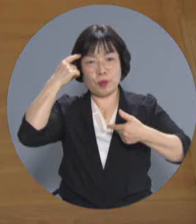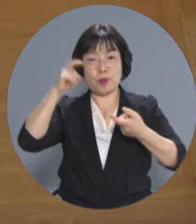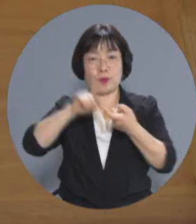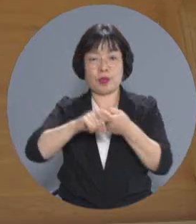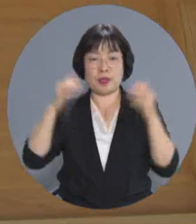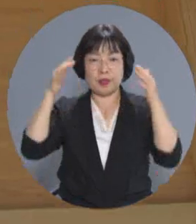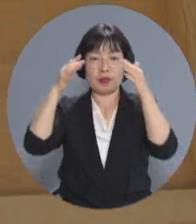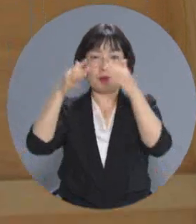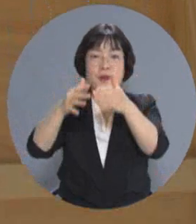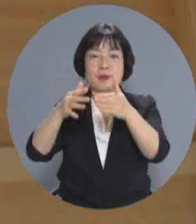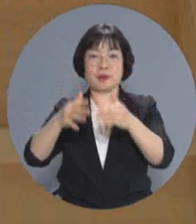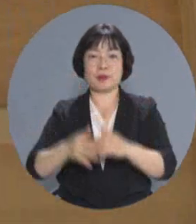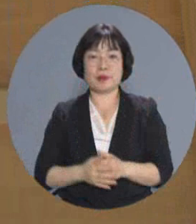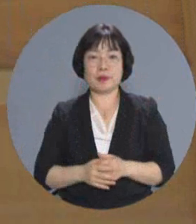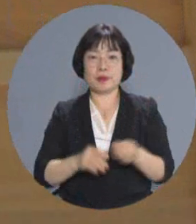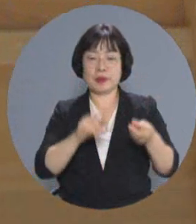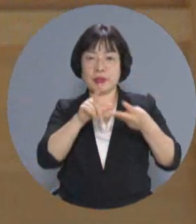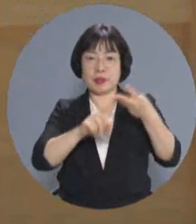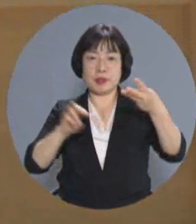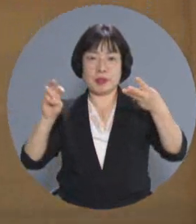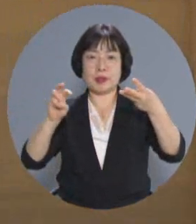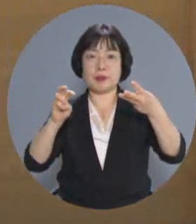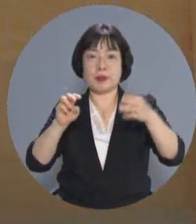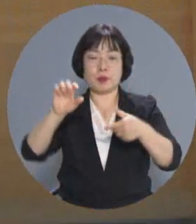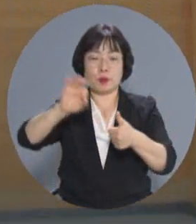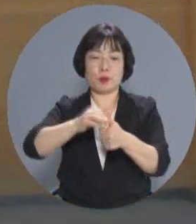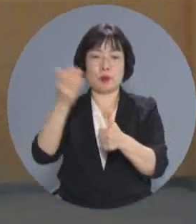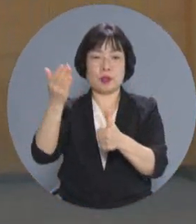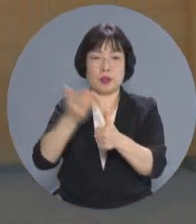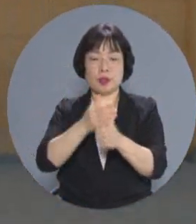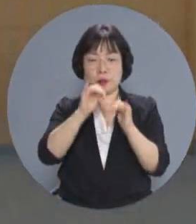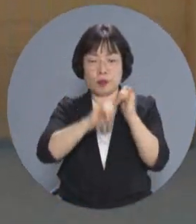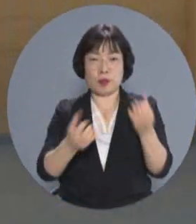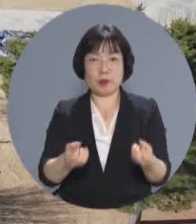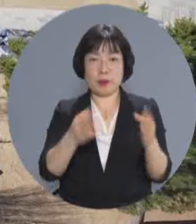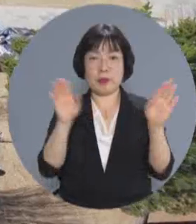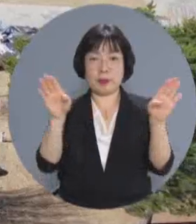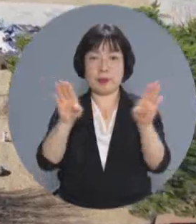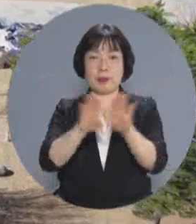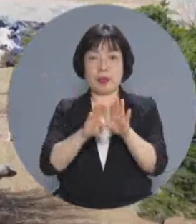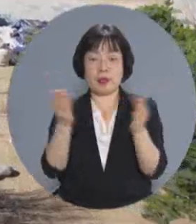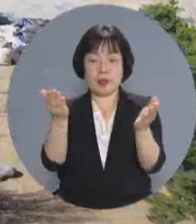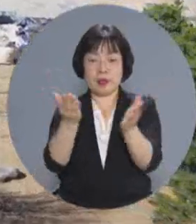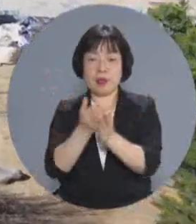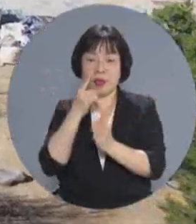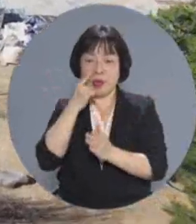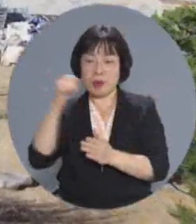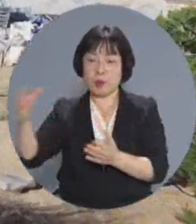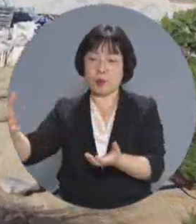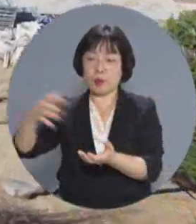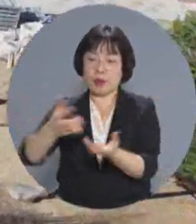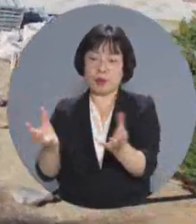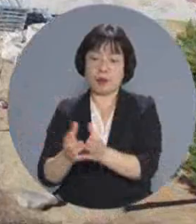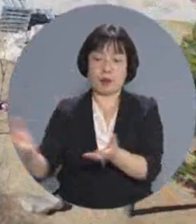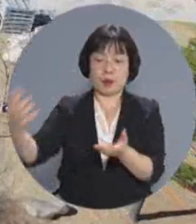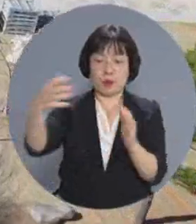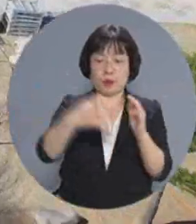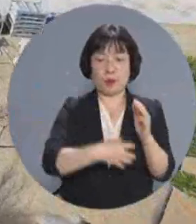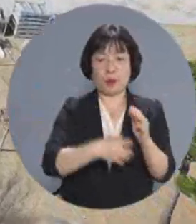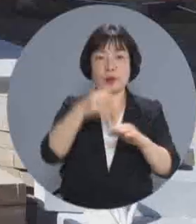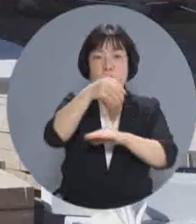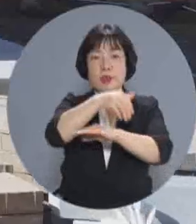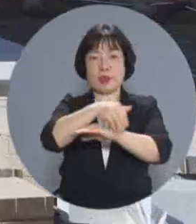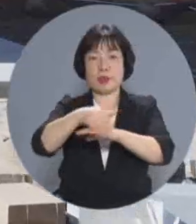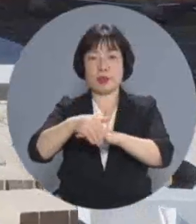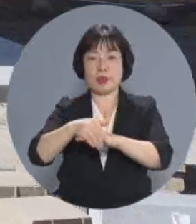있습니다 오는 30일 개막하는 영암 왕인문화축제에 맞춰 일본 간자키 시 방문단이 방문할 예정인